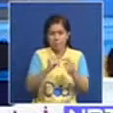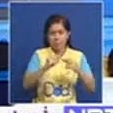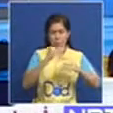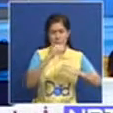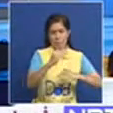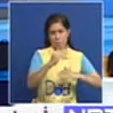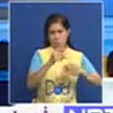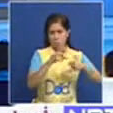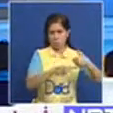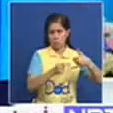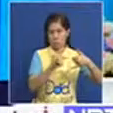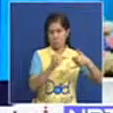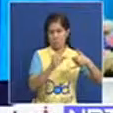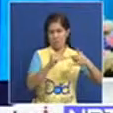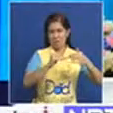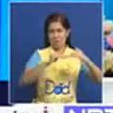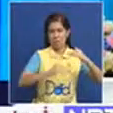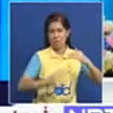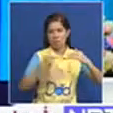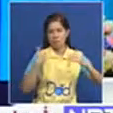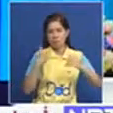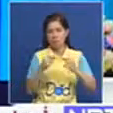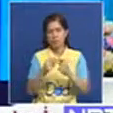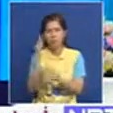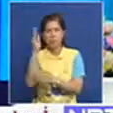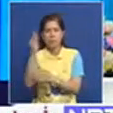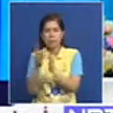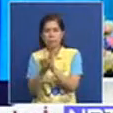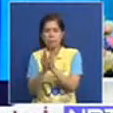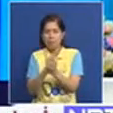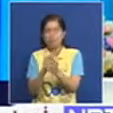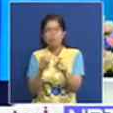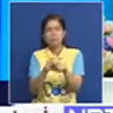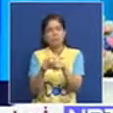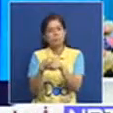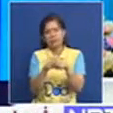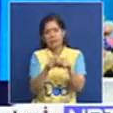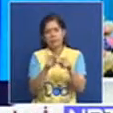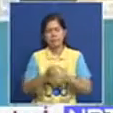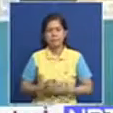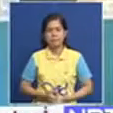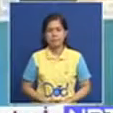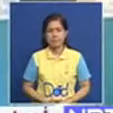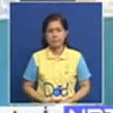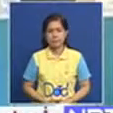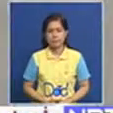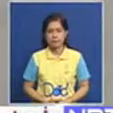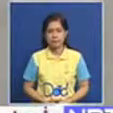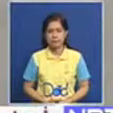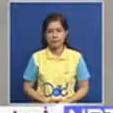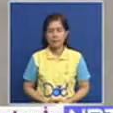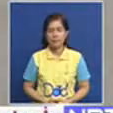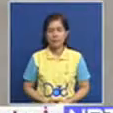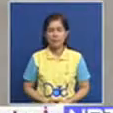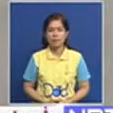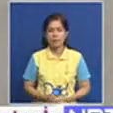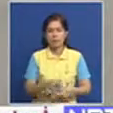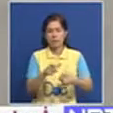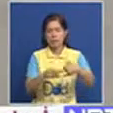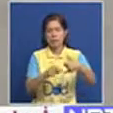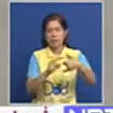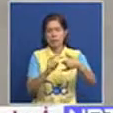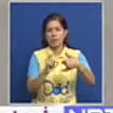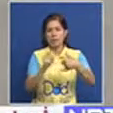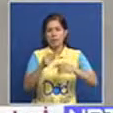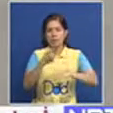เล่มแล้วก็ในอนาคตค่ะจะมีการปรับโควต้านิติบุคคลแล้วก็รายย่อยให้เท่ากันค่ะพลโทอภิรัตคงสม